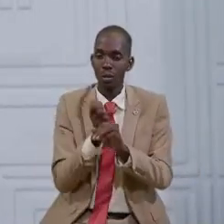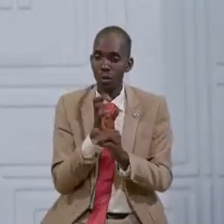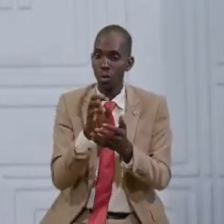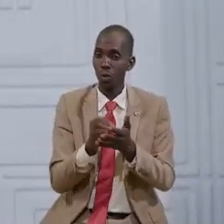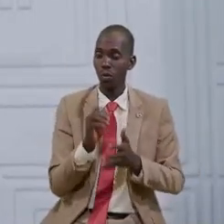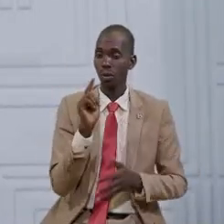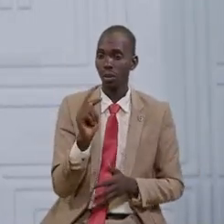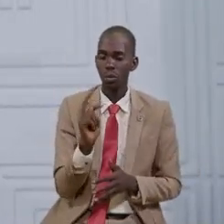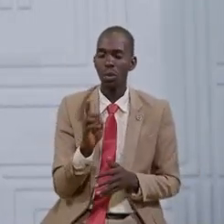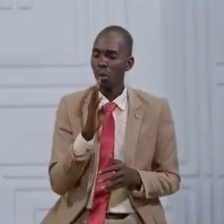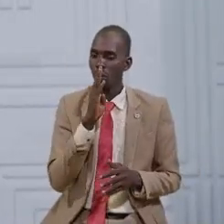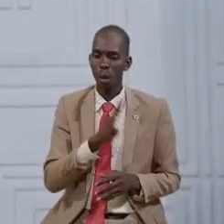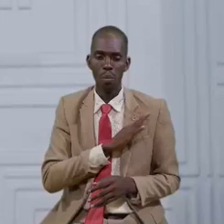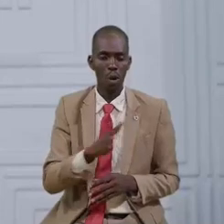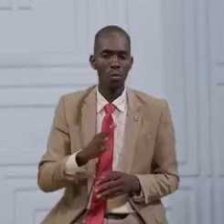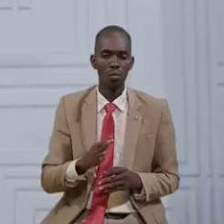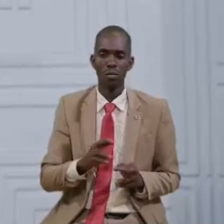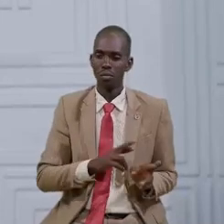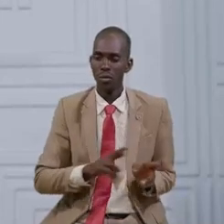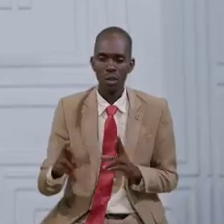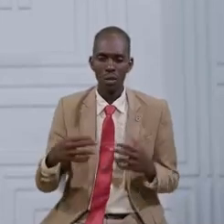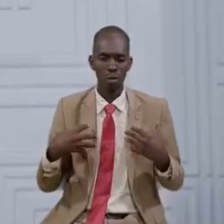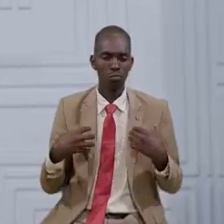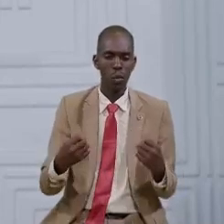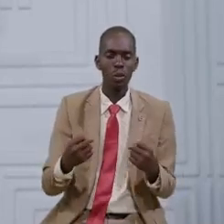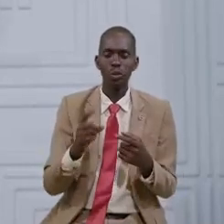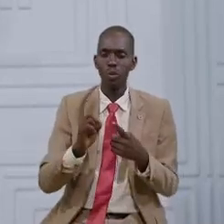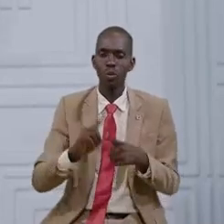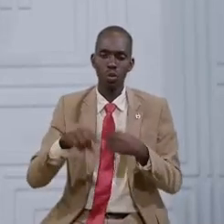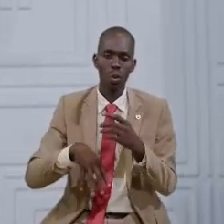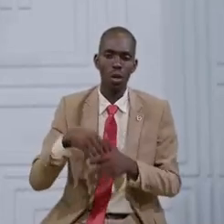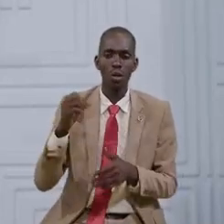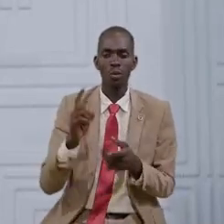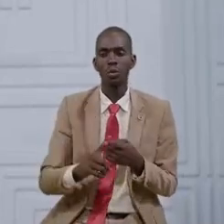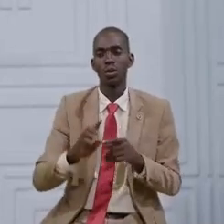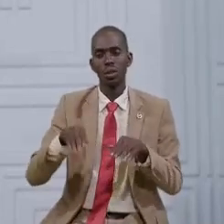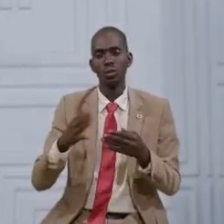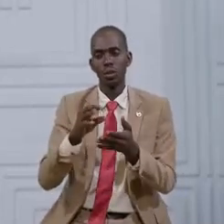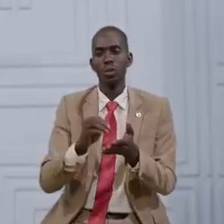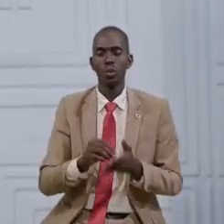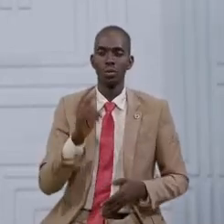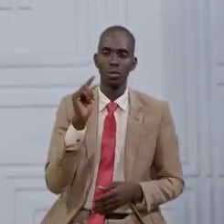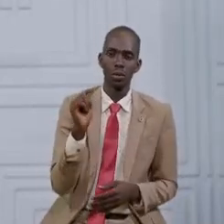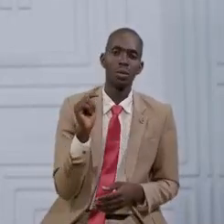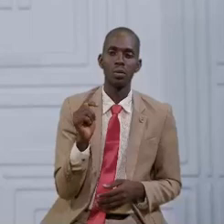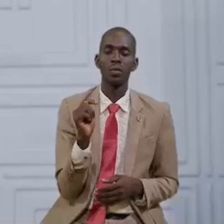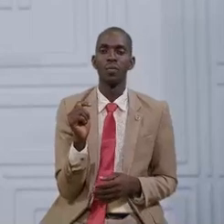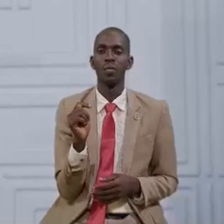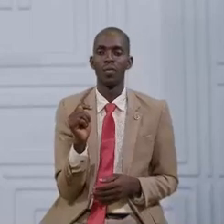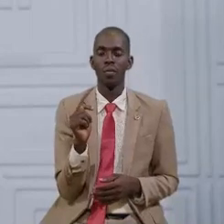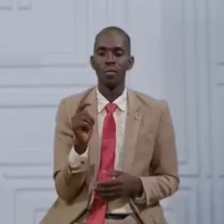La parole a été déjà prêchée, c'est à vous de croire pour que le Seigneur fasse de grandes choses dans votre vie.